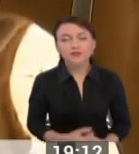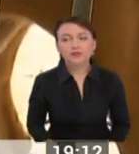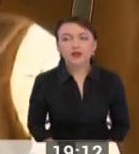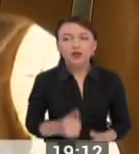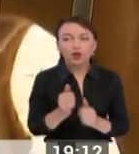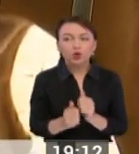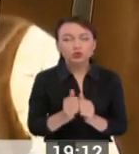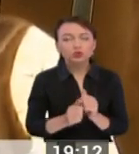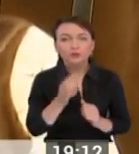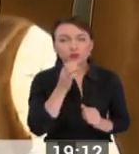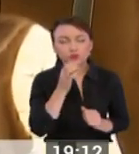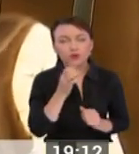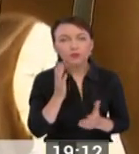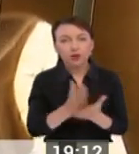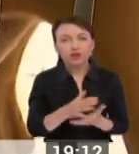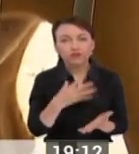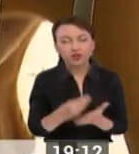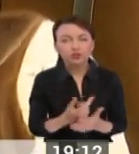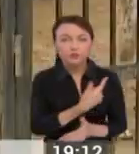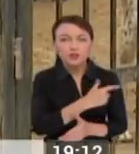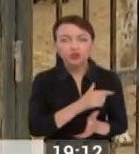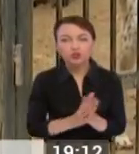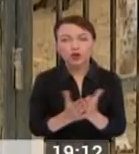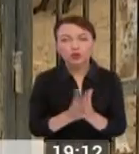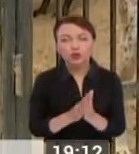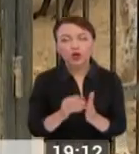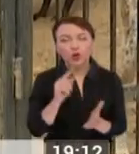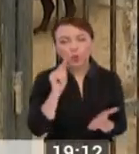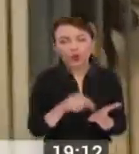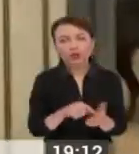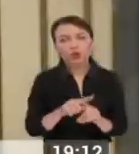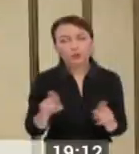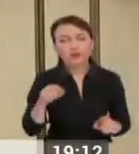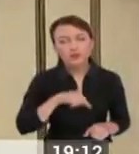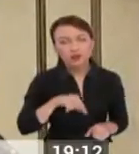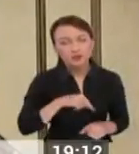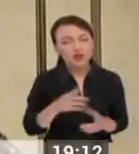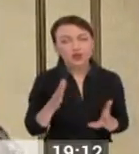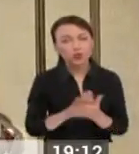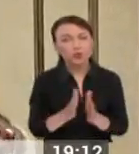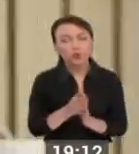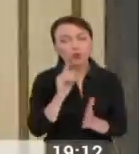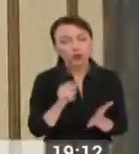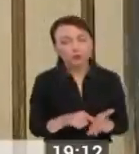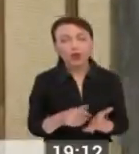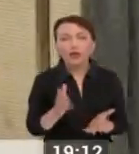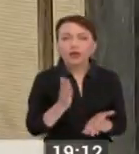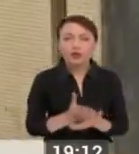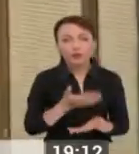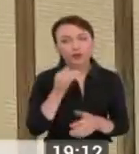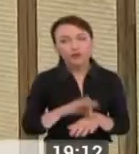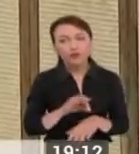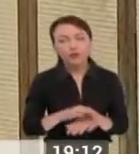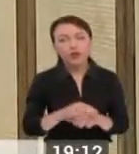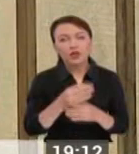Кожен песик у притулку має власну медичну карту, де вказані особливості характеру, за яких умов потрапив, наявність хвороб та